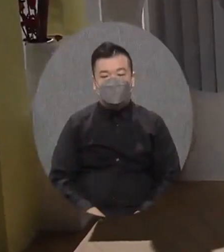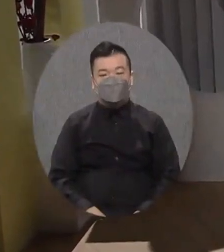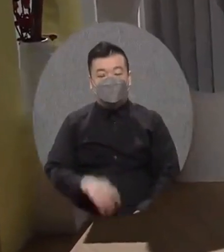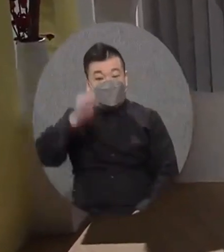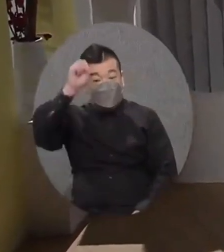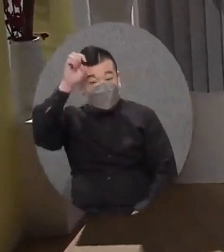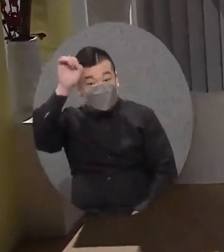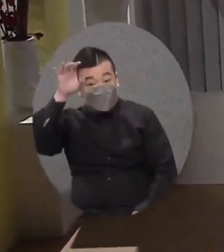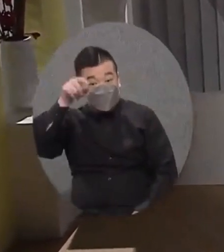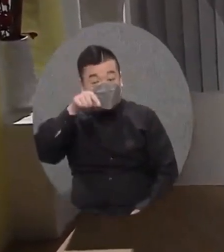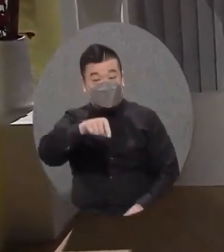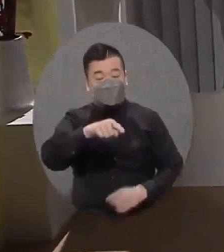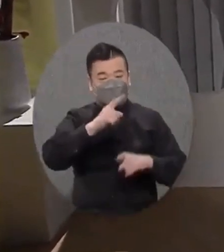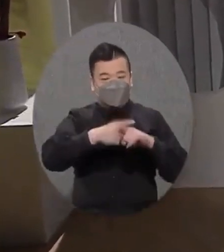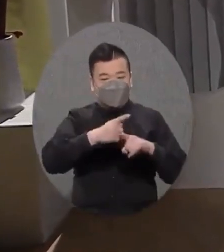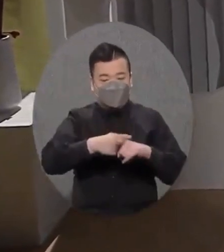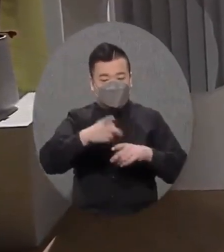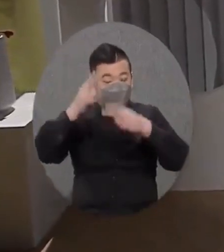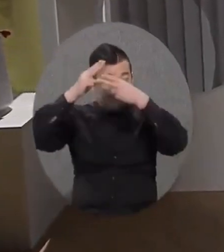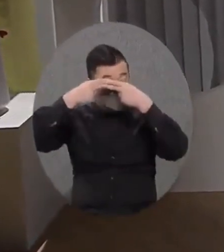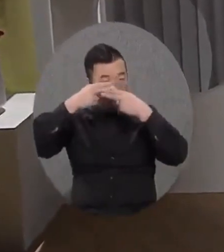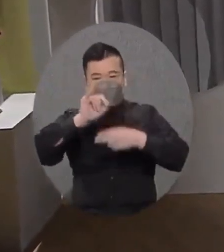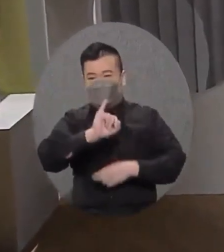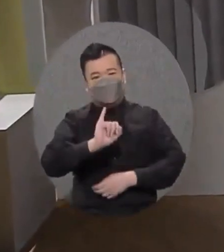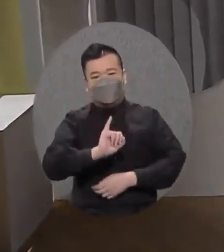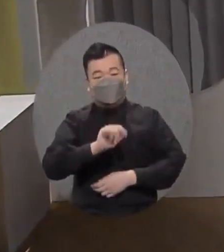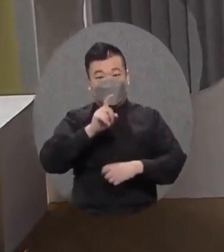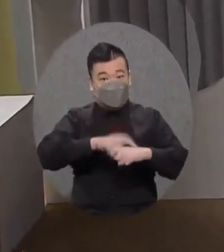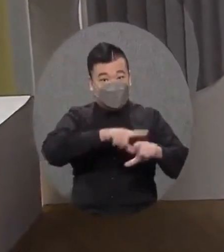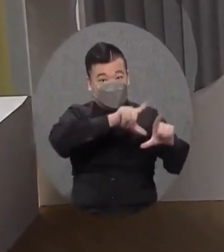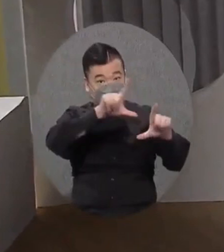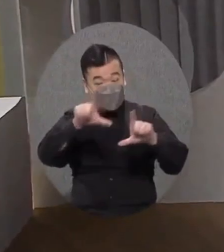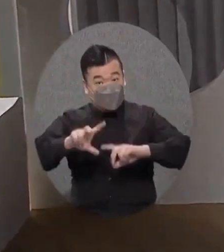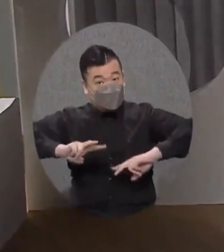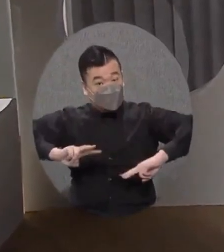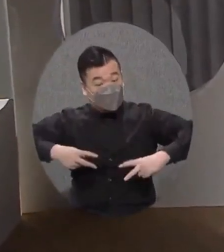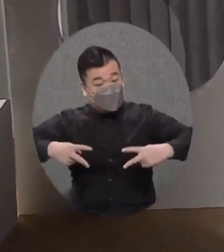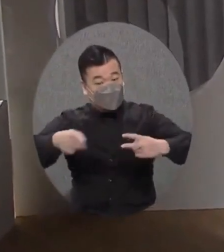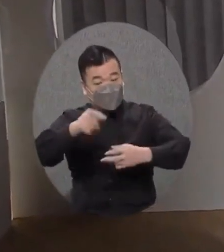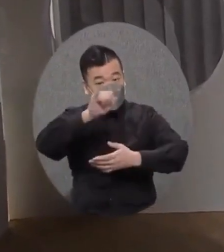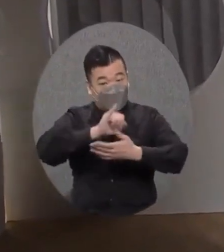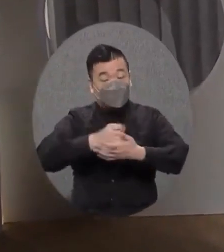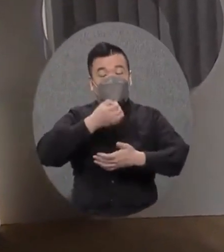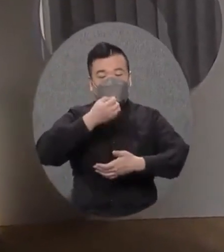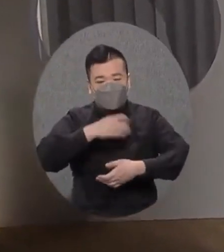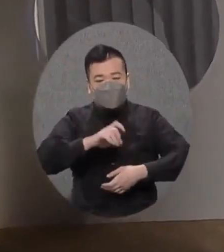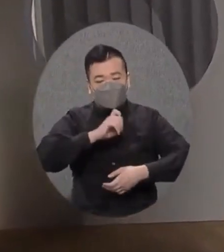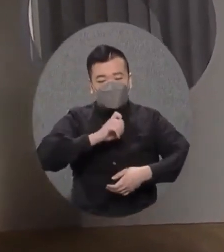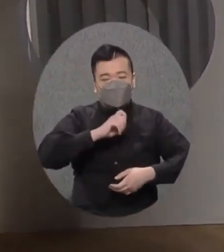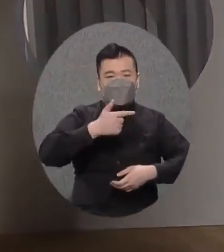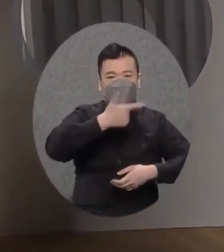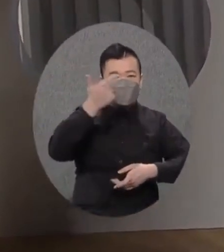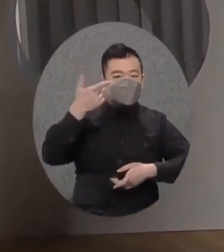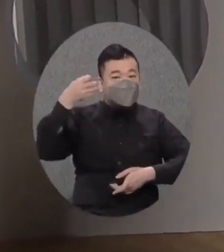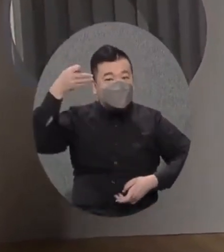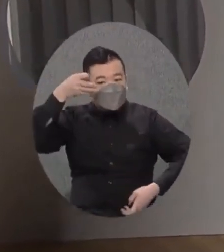创作从来都不应该固步自封，随着时代变化，艺术世界出现过不少的风潮。一